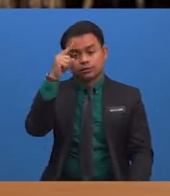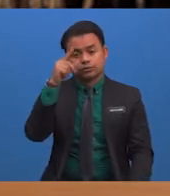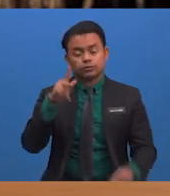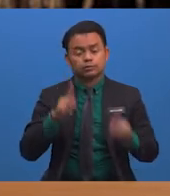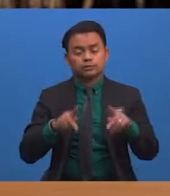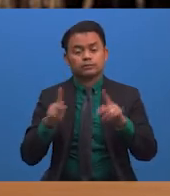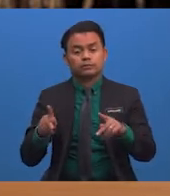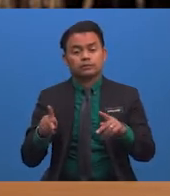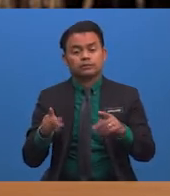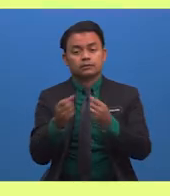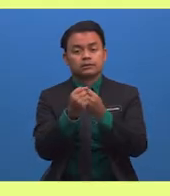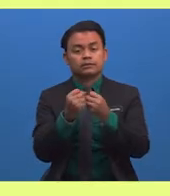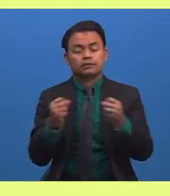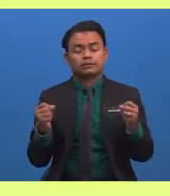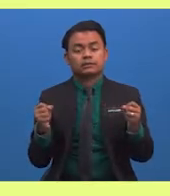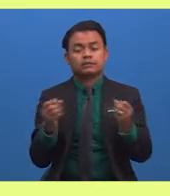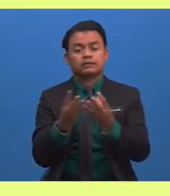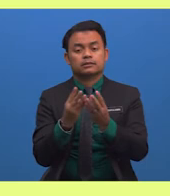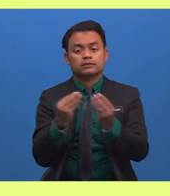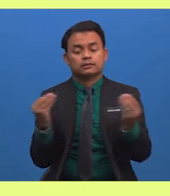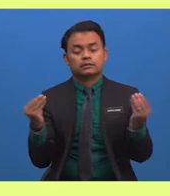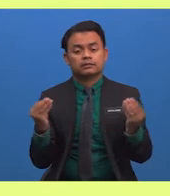pelajar selesaikan.